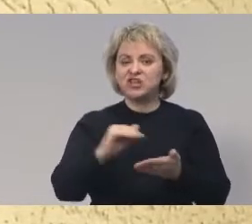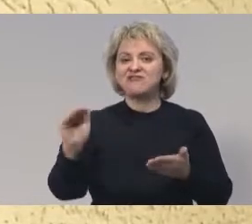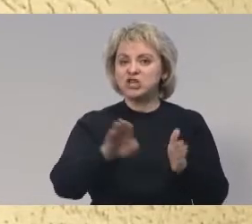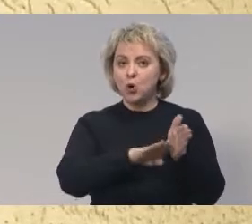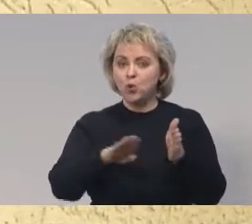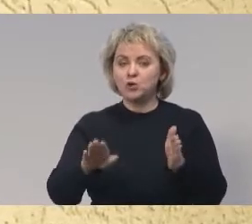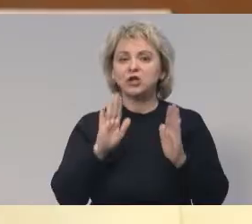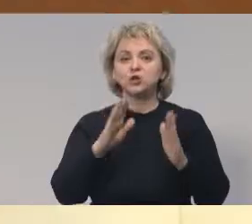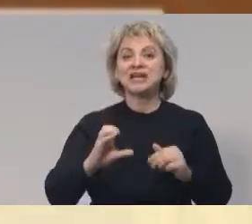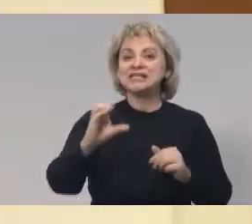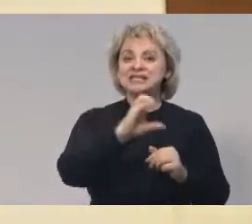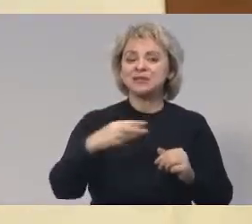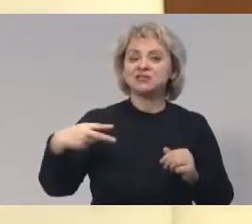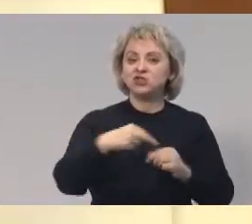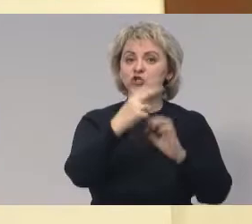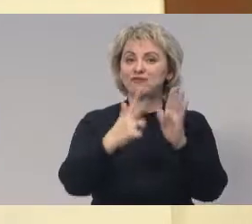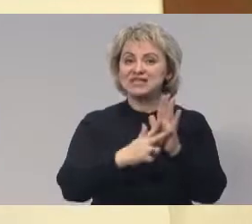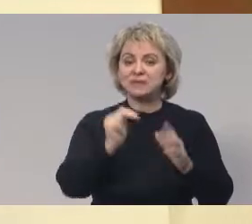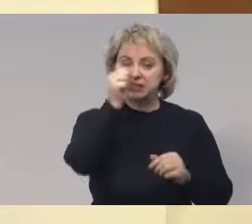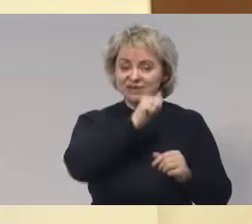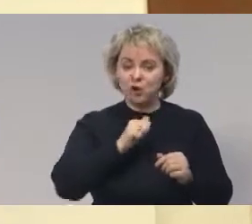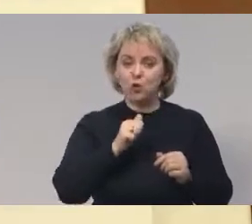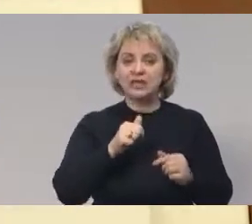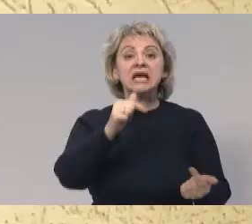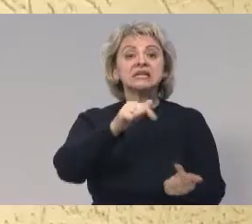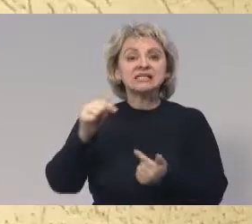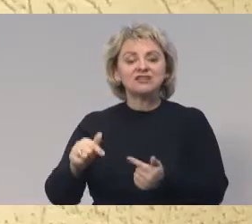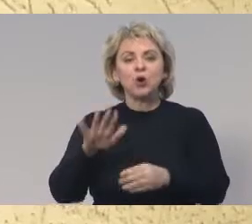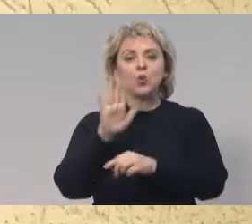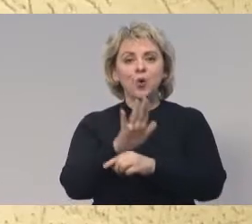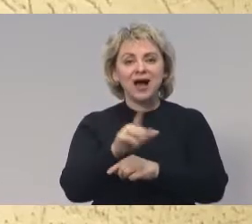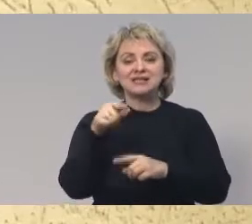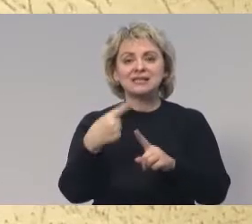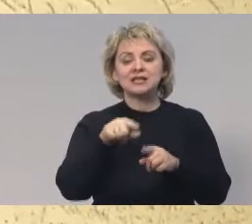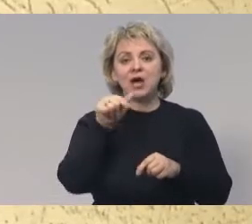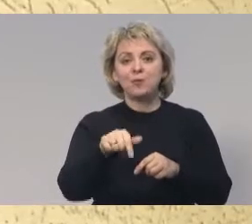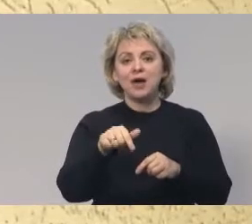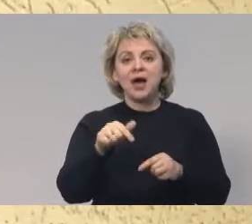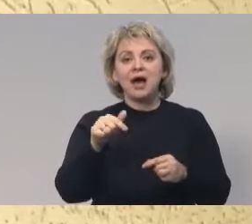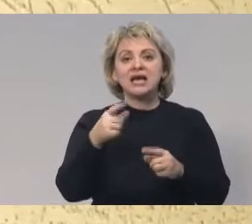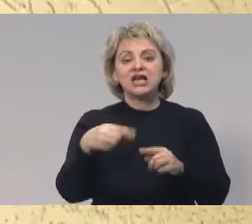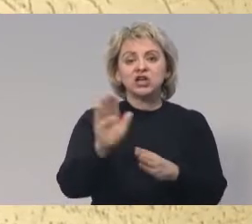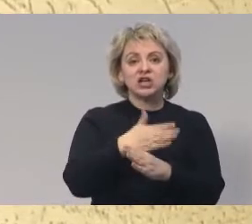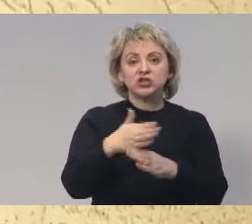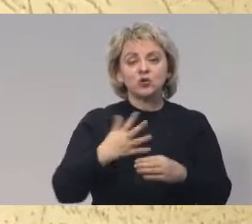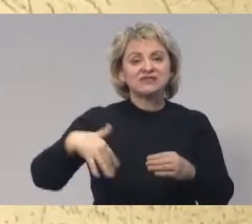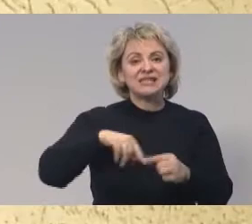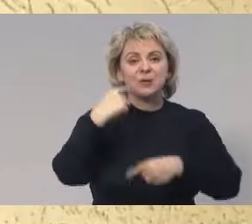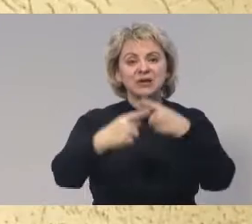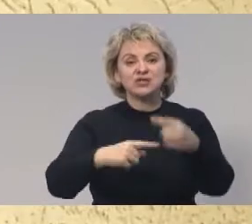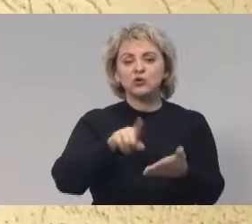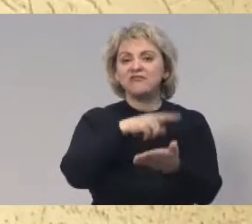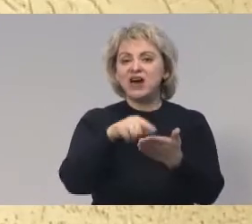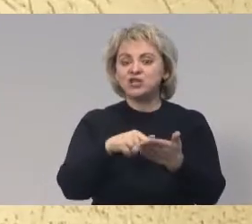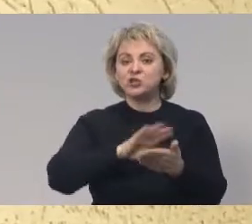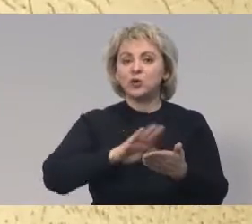федеральном уровне только в сентябре 2018 года. В соответствии с указанным порядком, ориентировочный срок с учетом всех процедурных